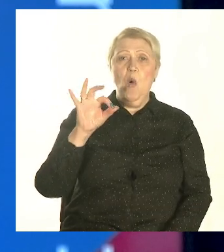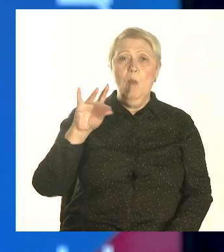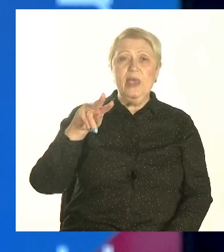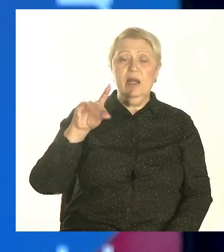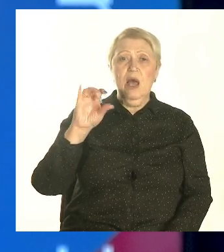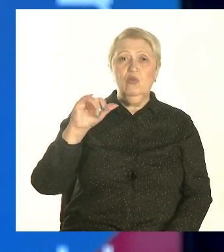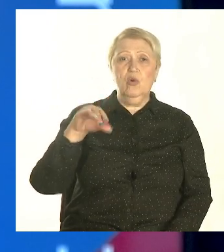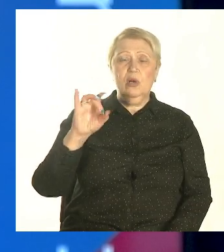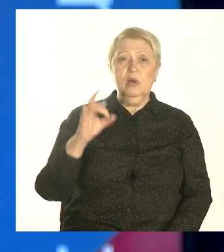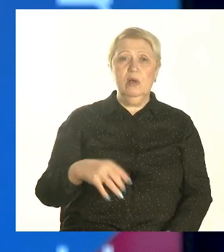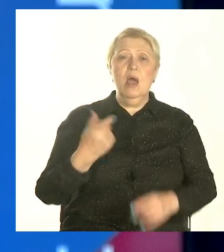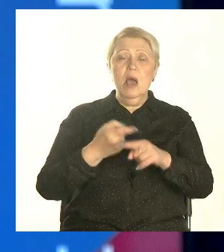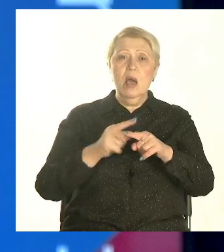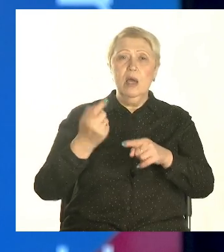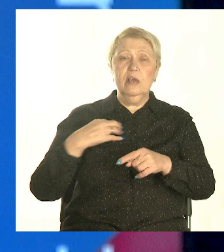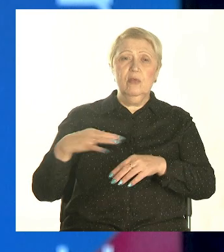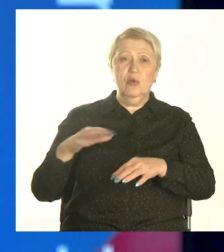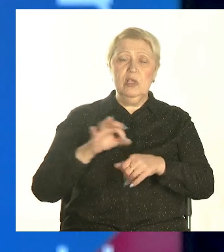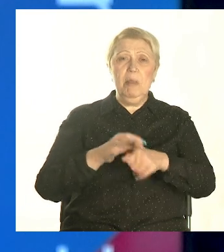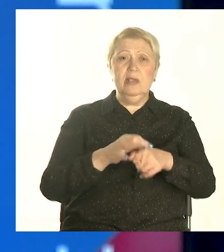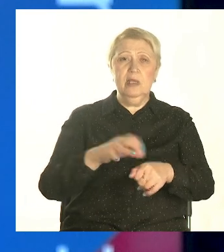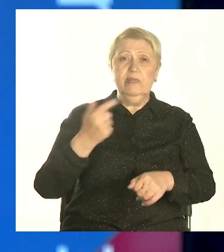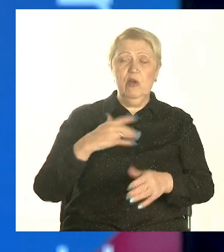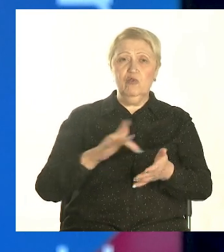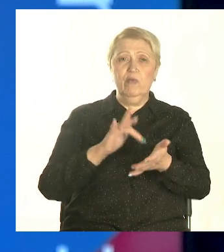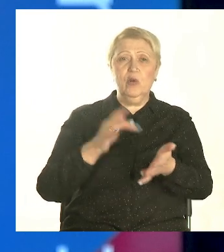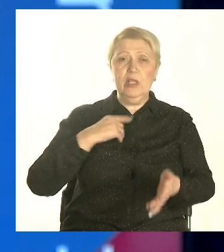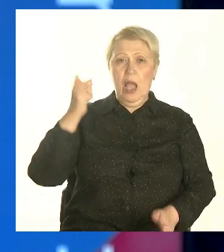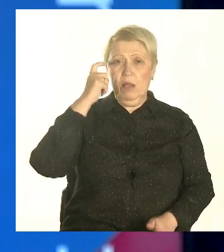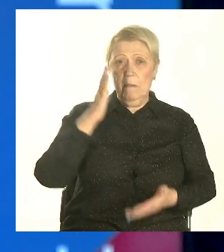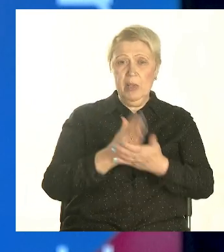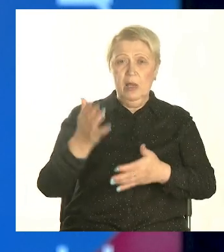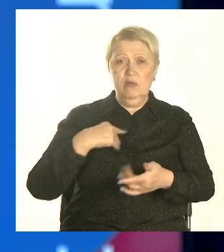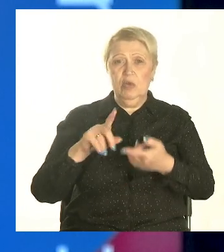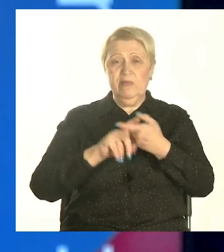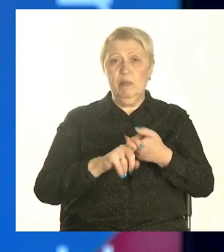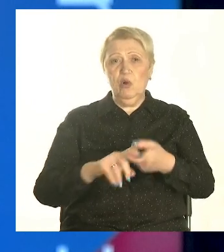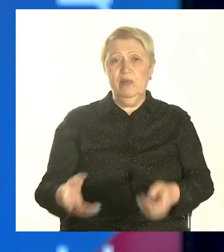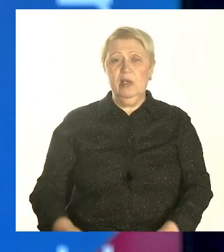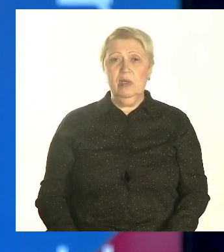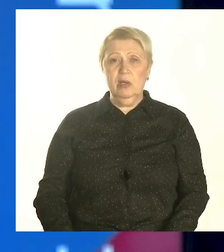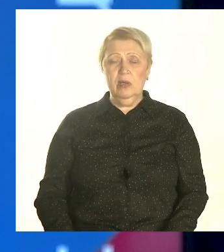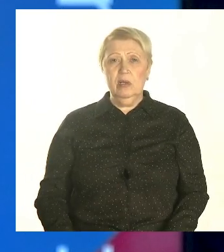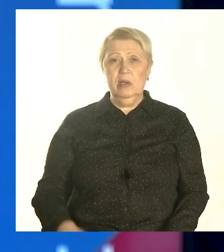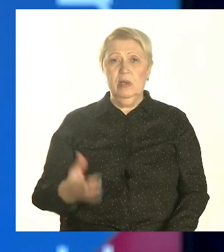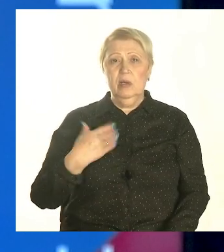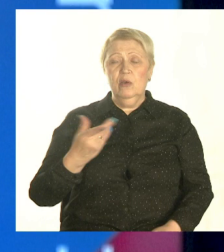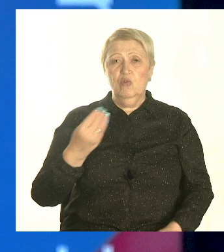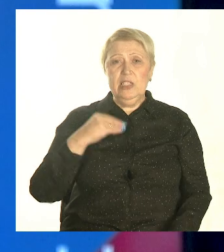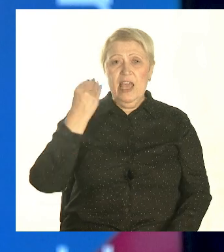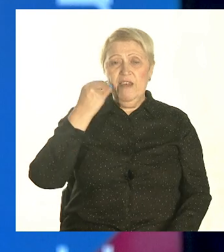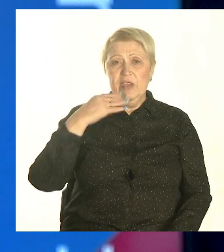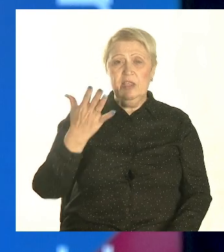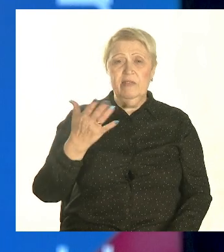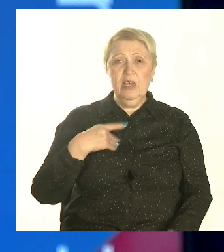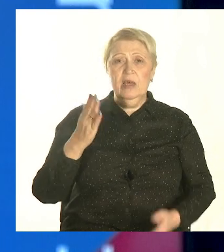последствия того, что в городе Хабаровске в течение вот этих лет была сформирована уже достаточно эффективная система